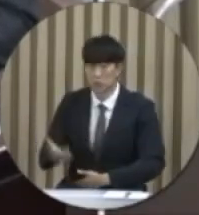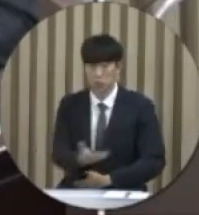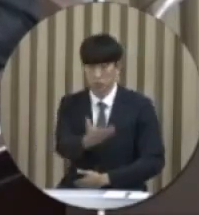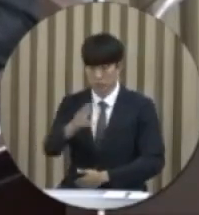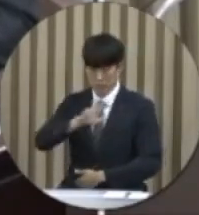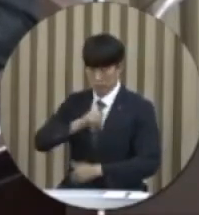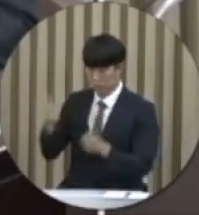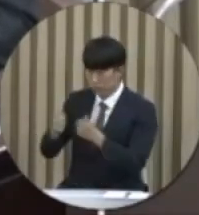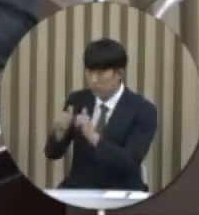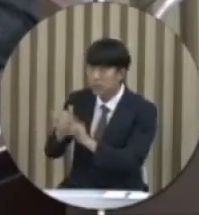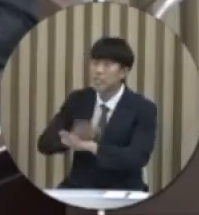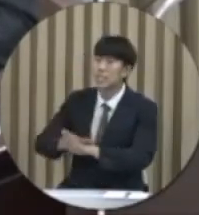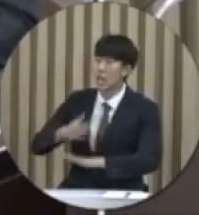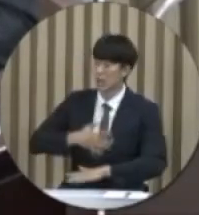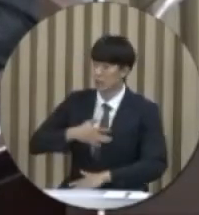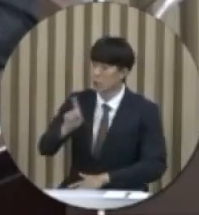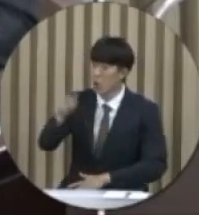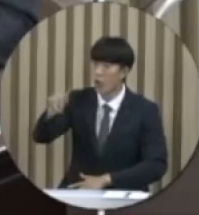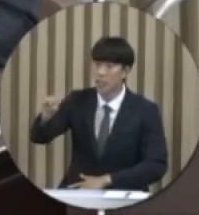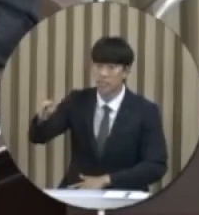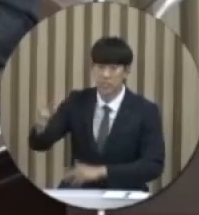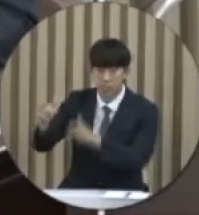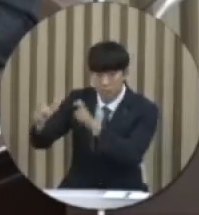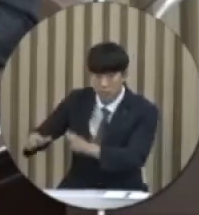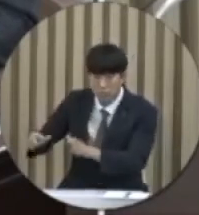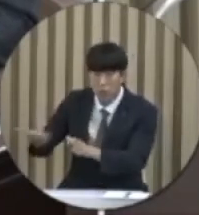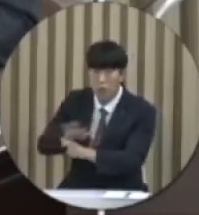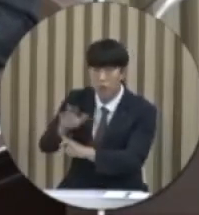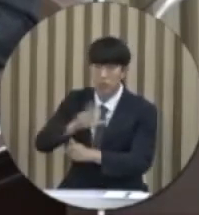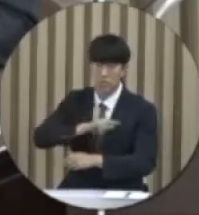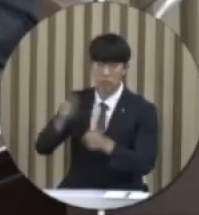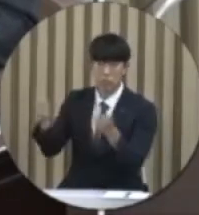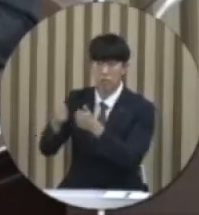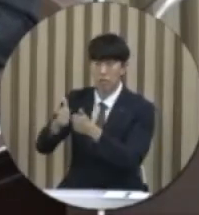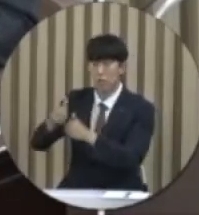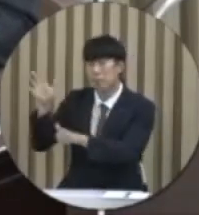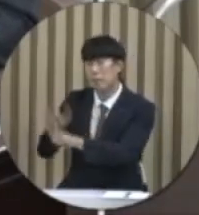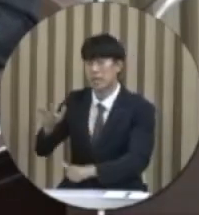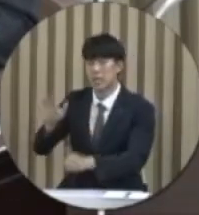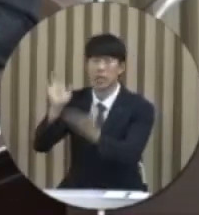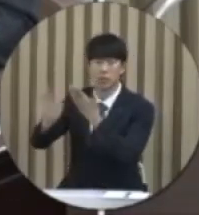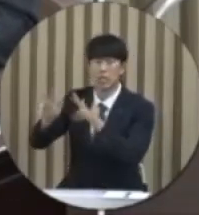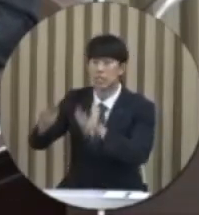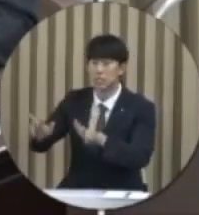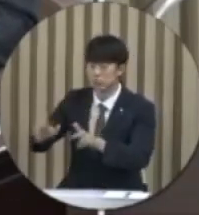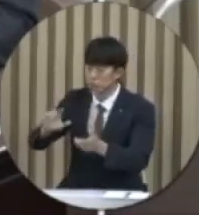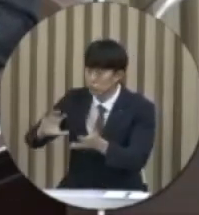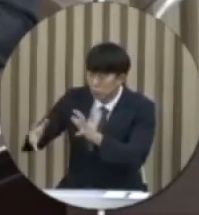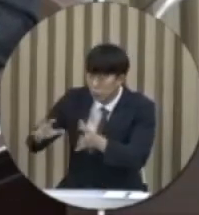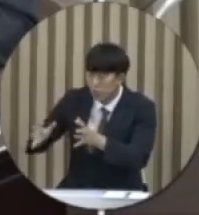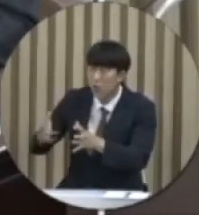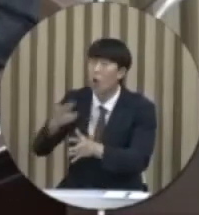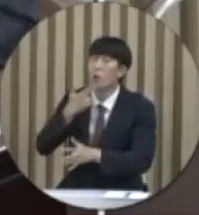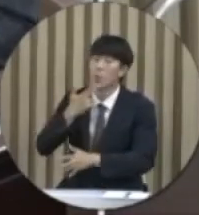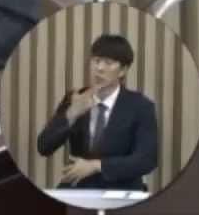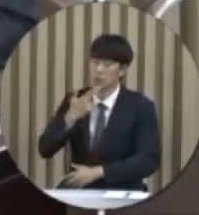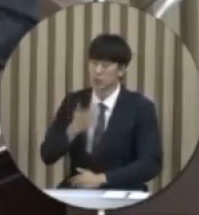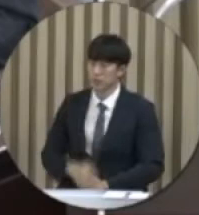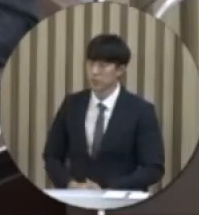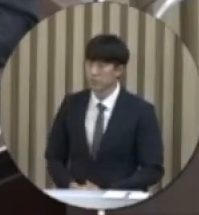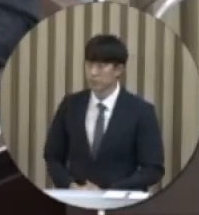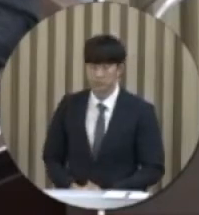잘 아시겠지만, 기산지구는 우리 의회에서 부결된 이후에 현재 논의가 진행되고 있지 않습니다.